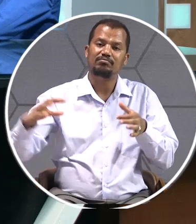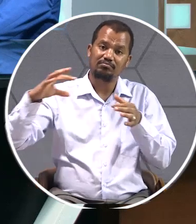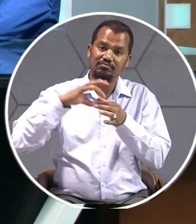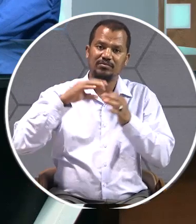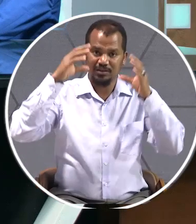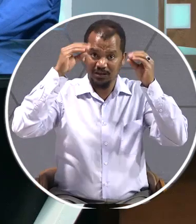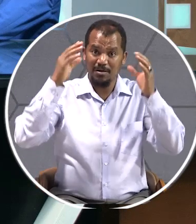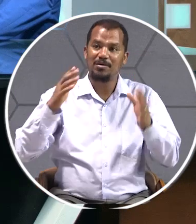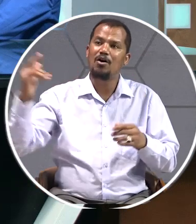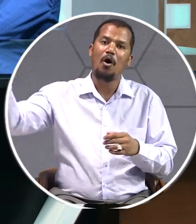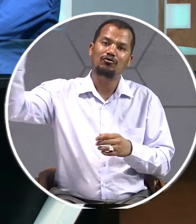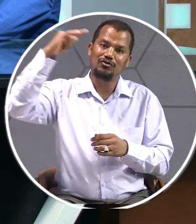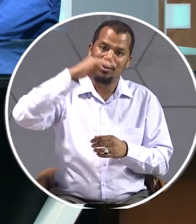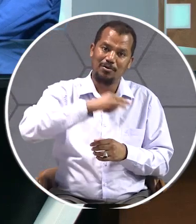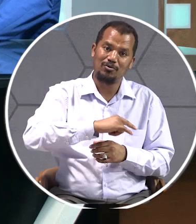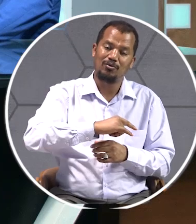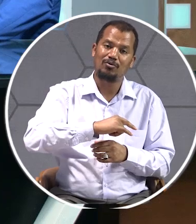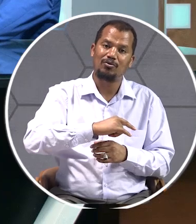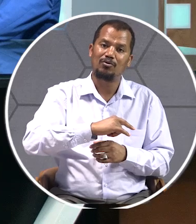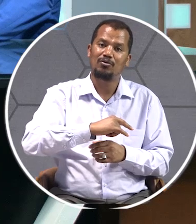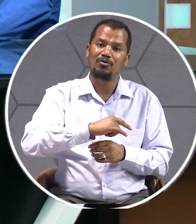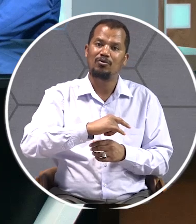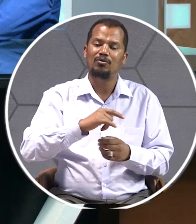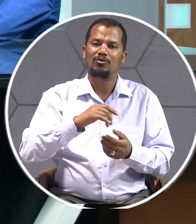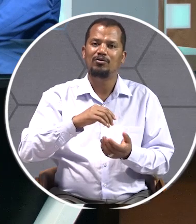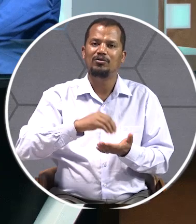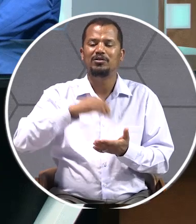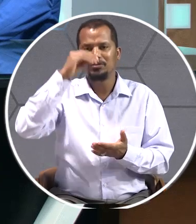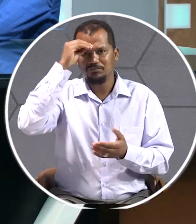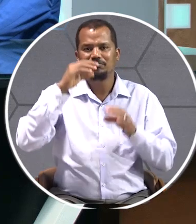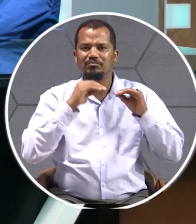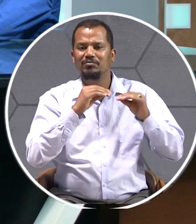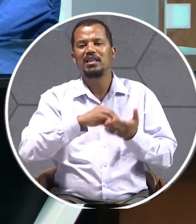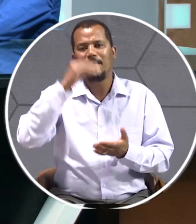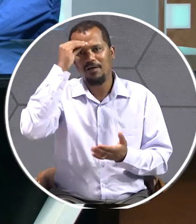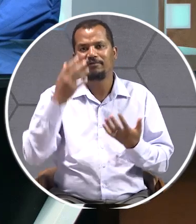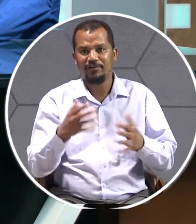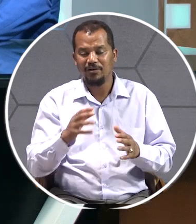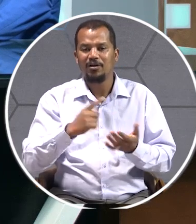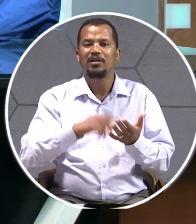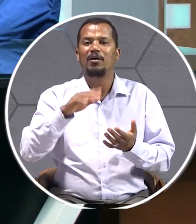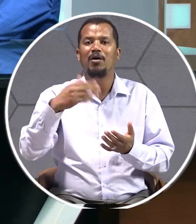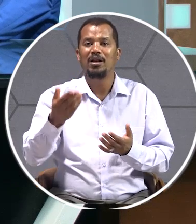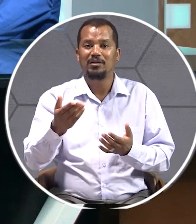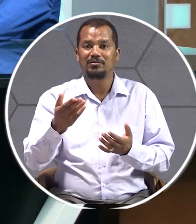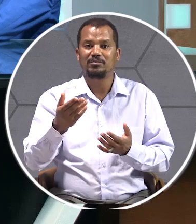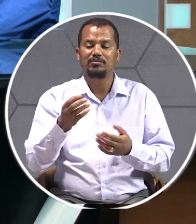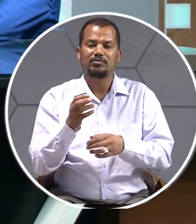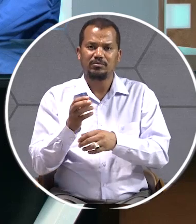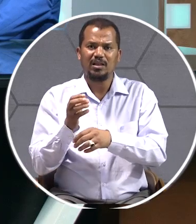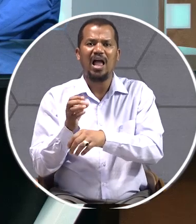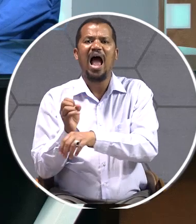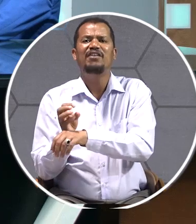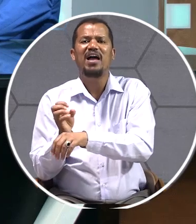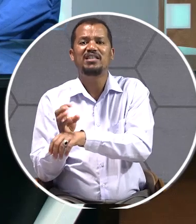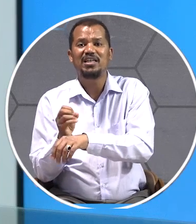በመተባበር መምህራን ከውጭ እየመጡ ኮርስ ወርክ ተማርን። ከዛ ደግሞ አድቫይዘር